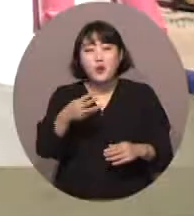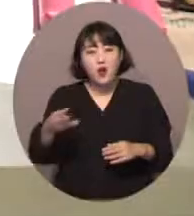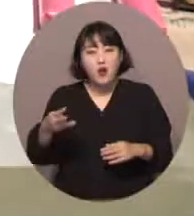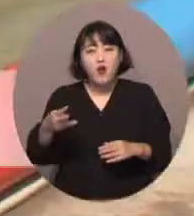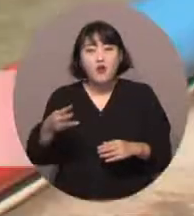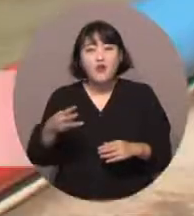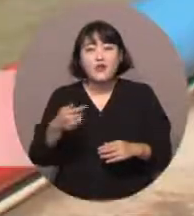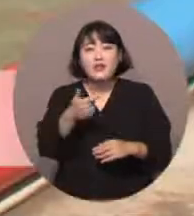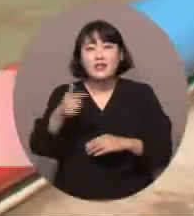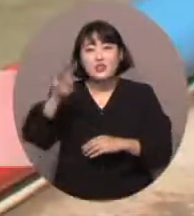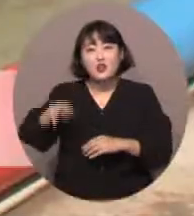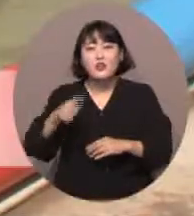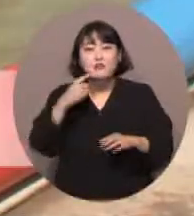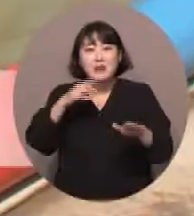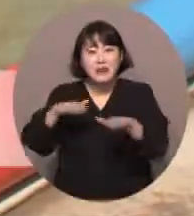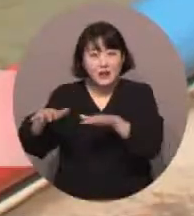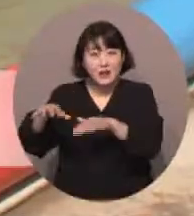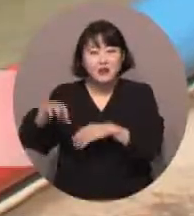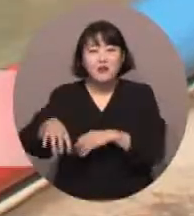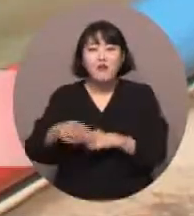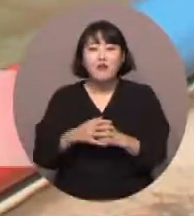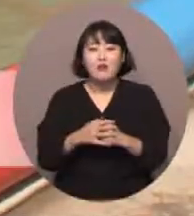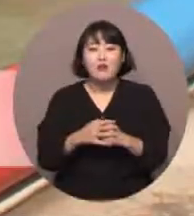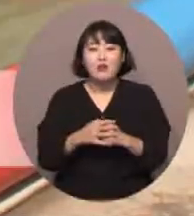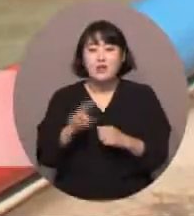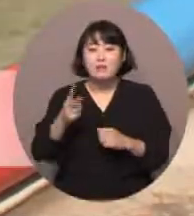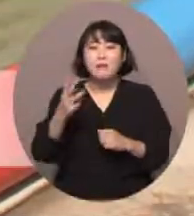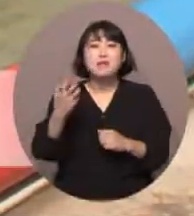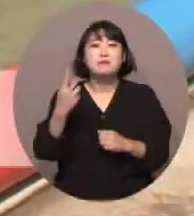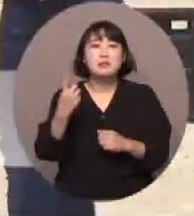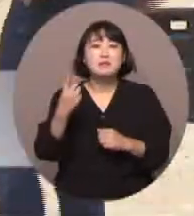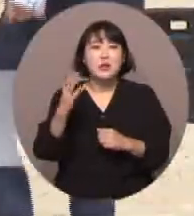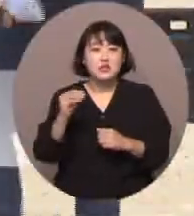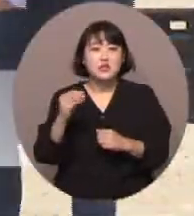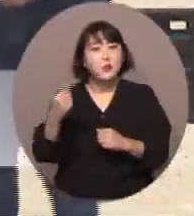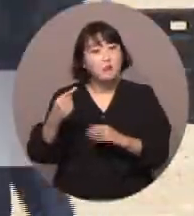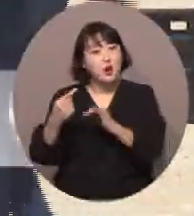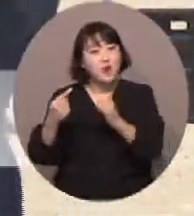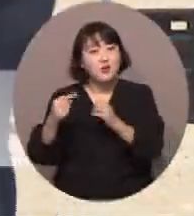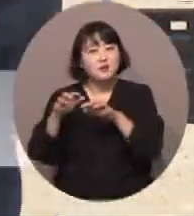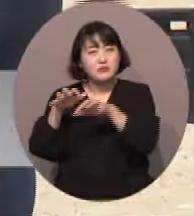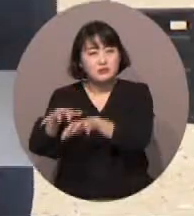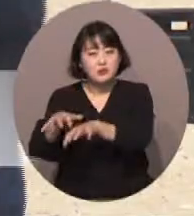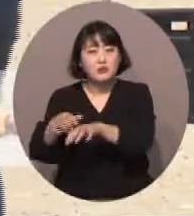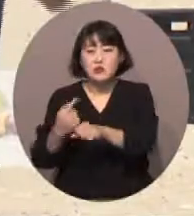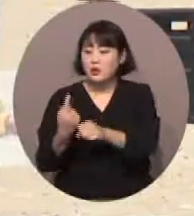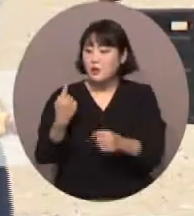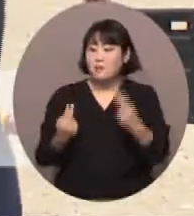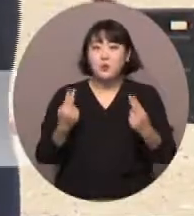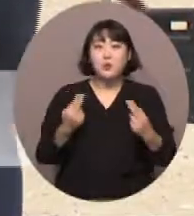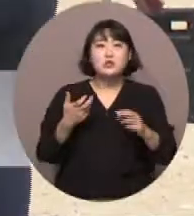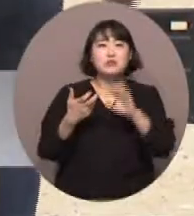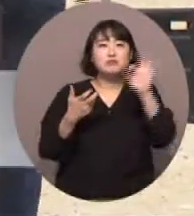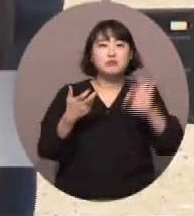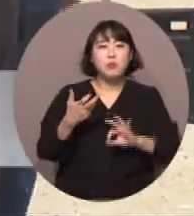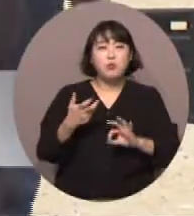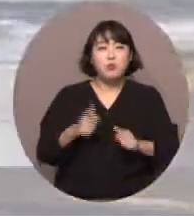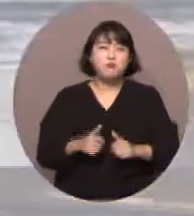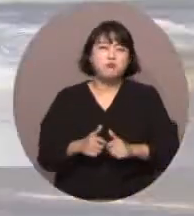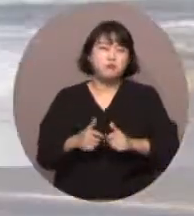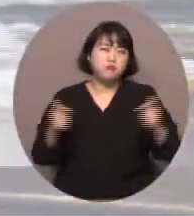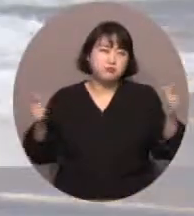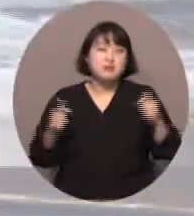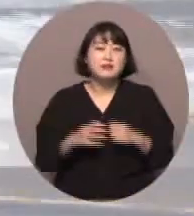보령 대천해수욕장에는 281만 천여명이 찾아 지난해보다 피석에게 70% 이상